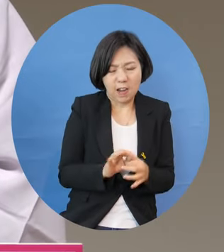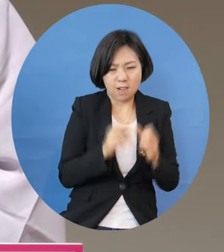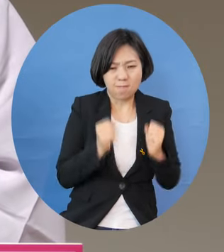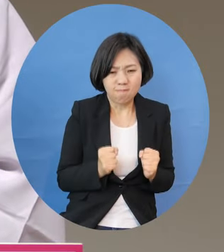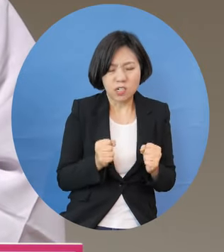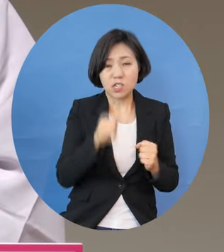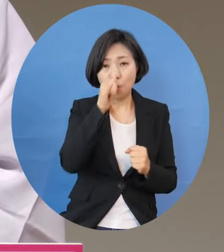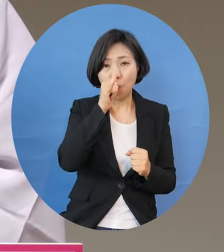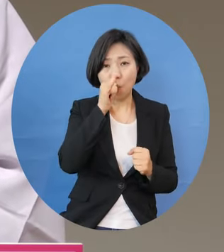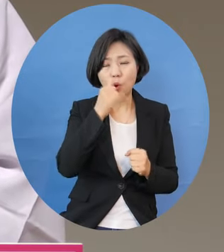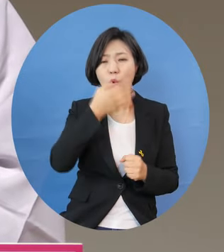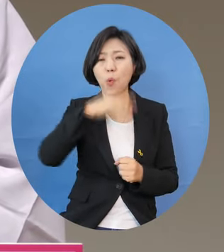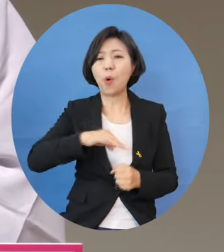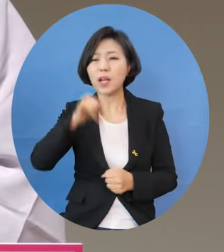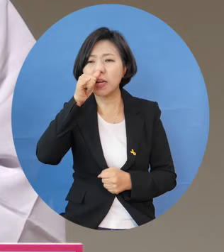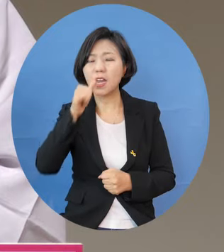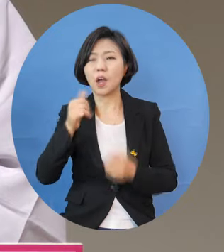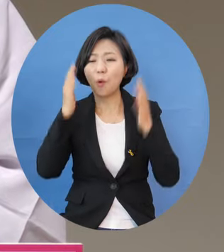거예요.